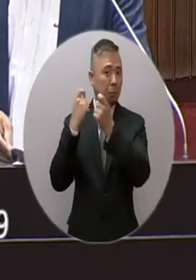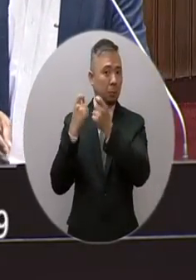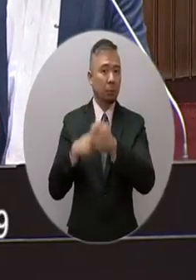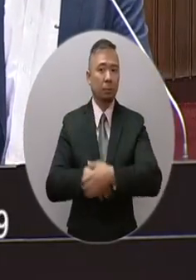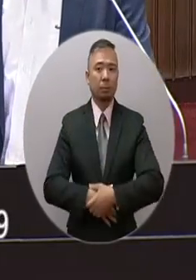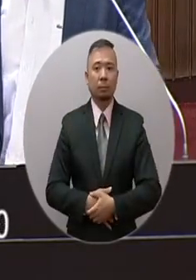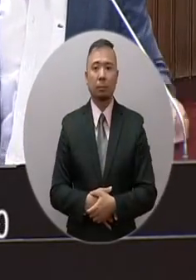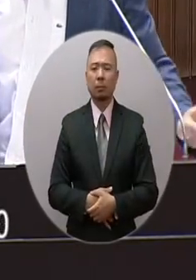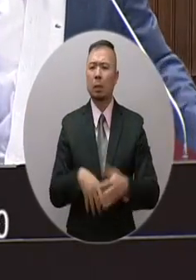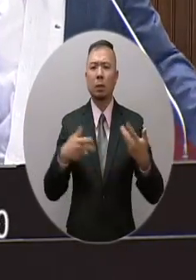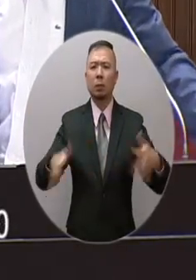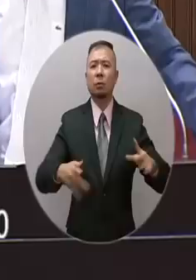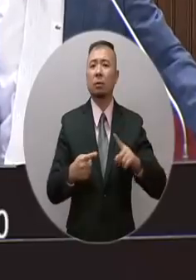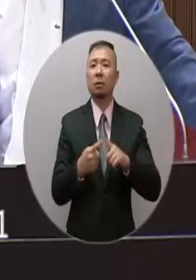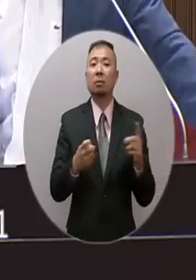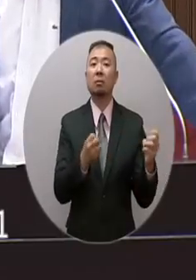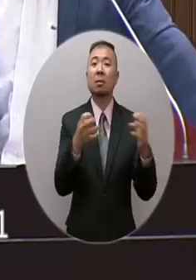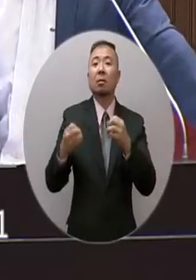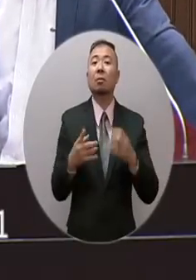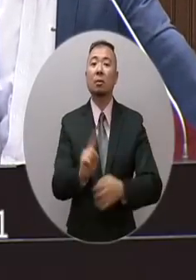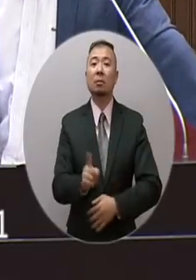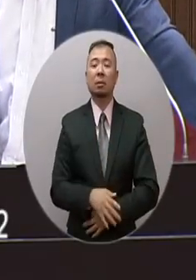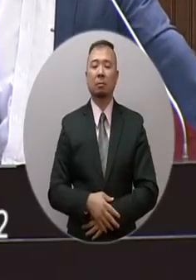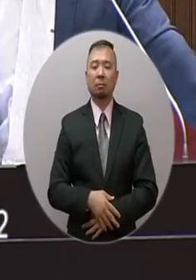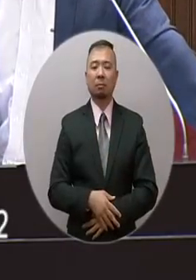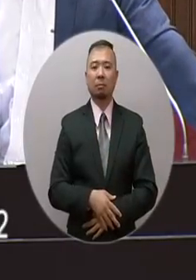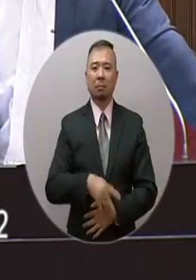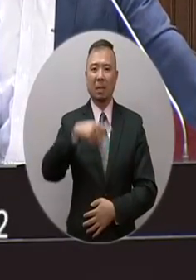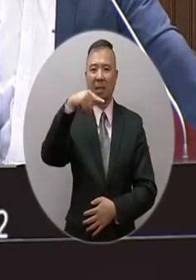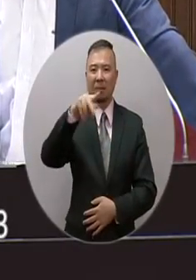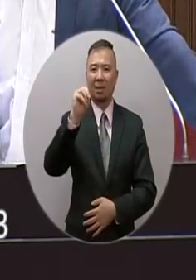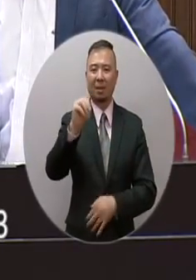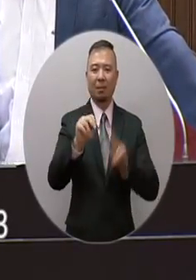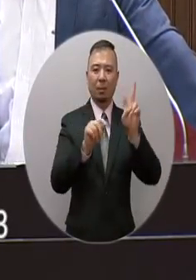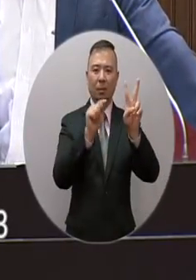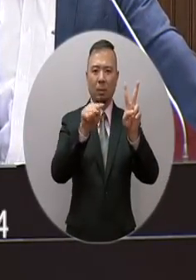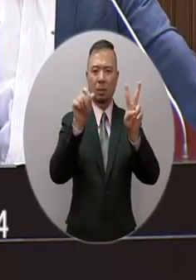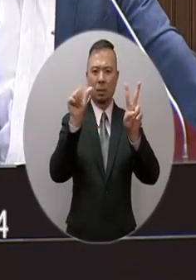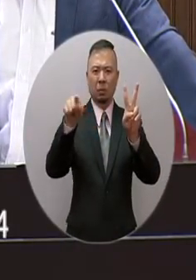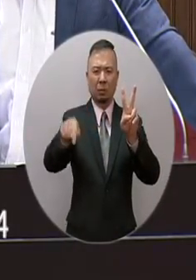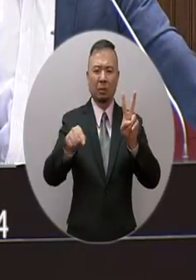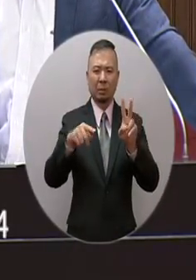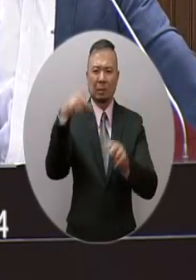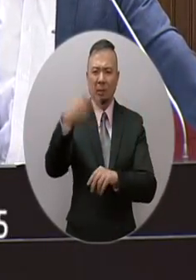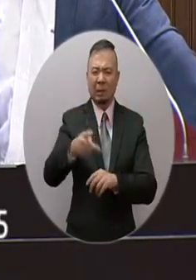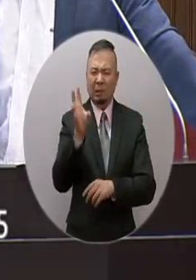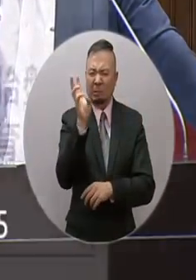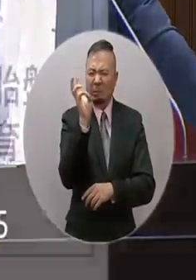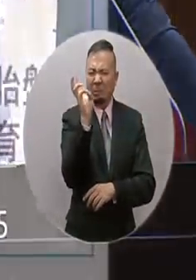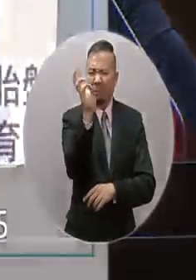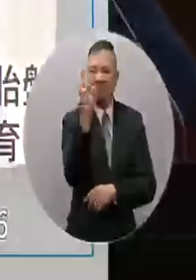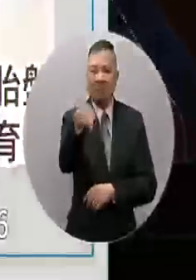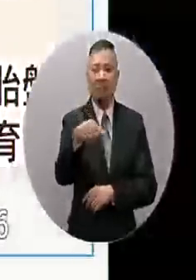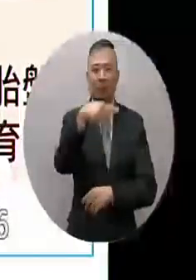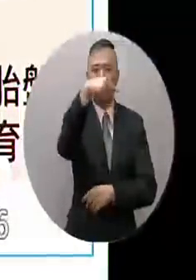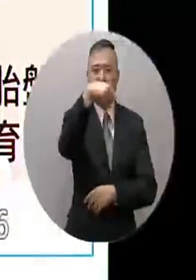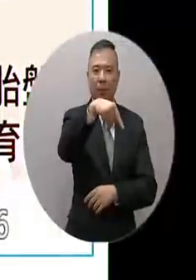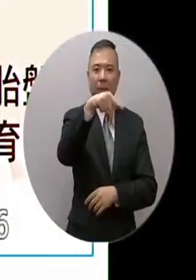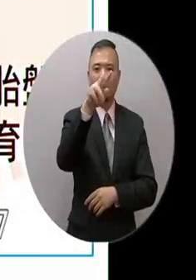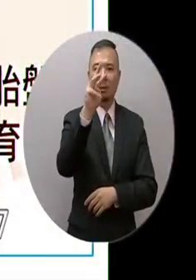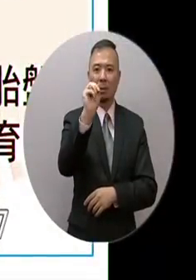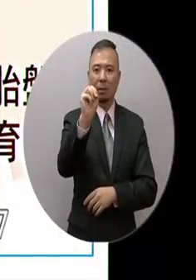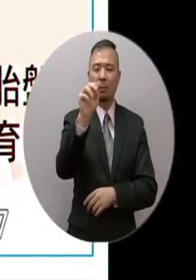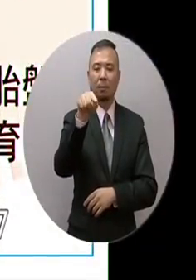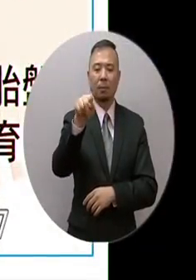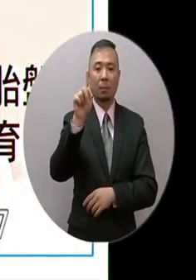来更多人在讨论，就是比 PM2.5 更小的超细悬浮微粒 PM1、PM1 了。那这个东